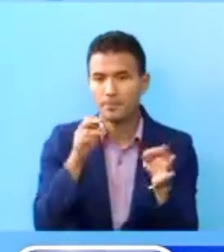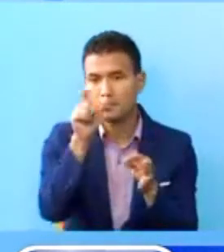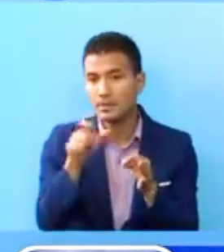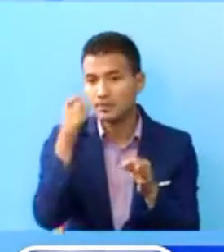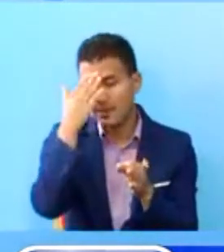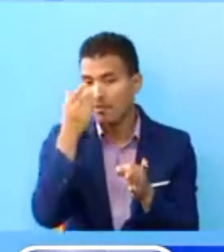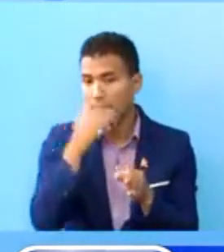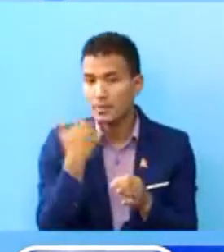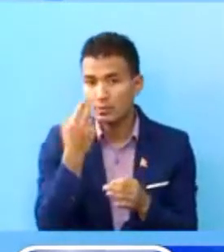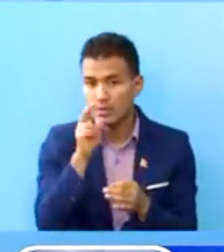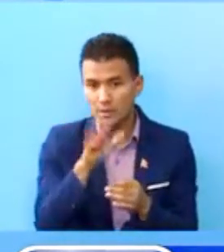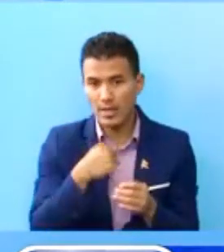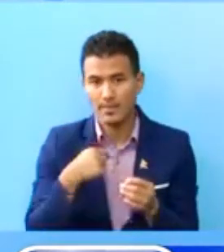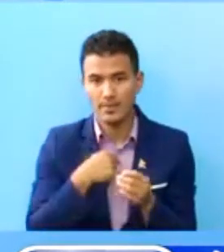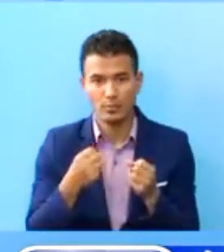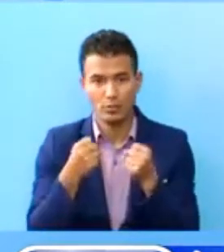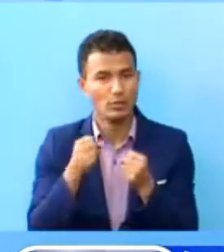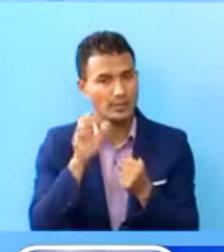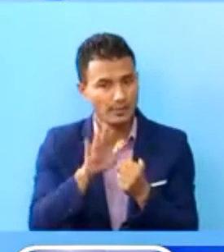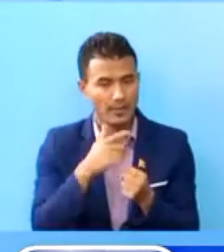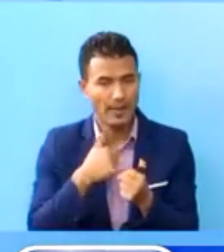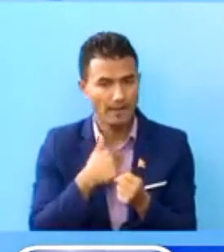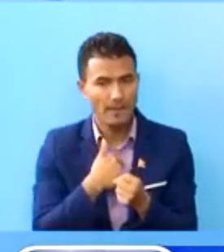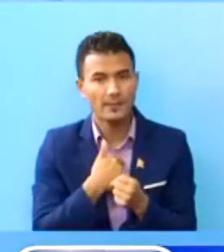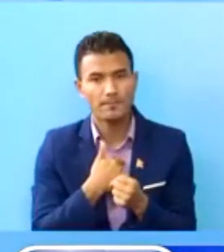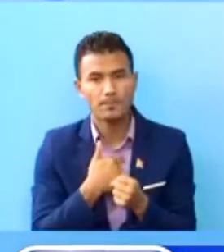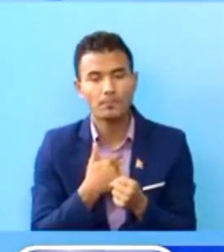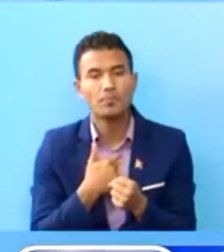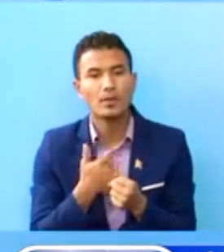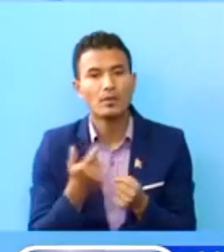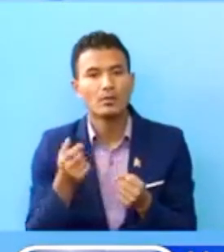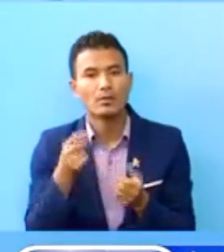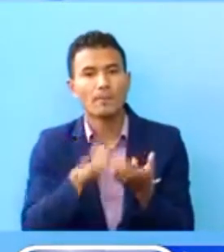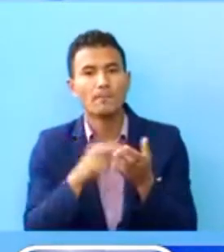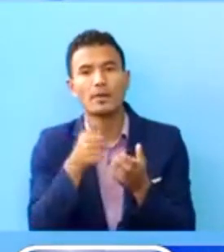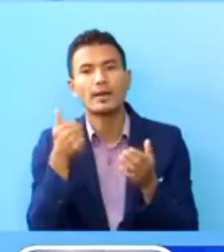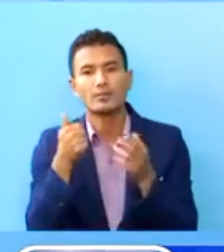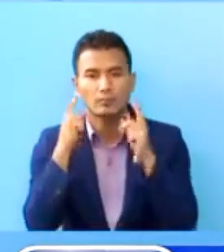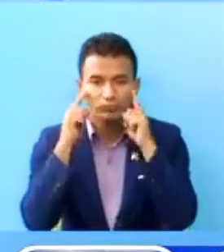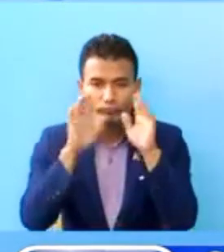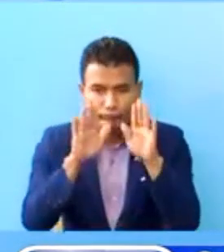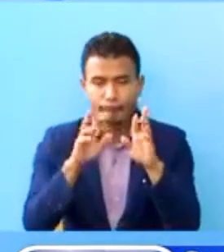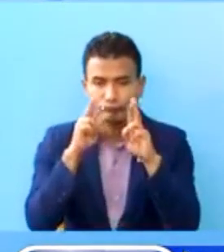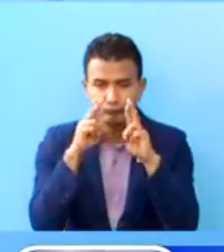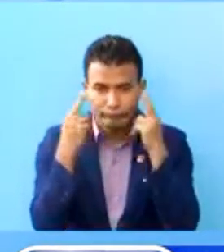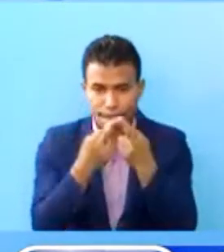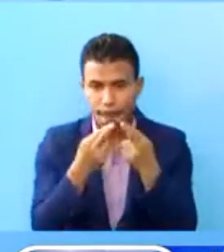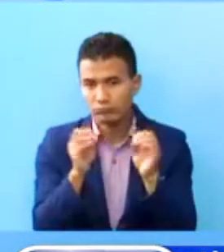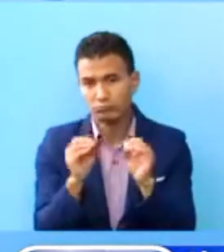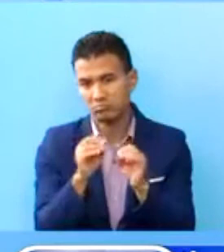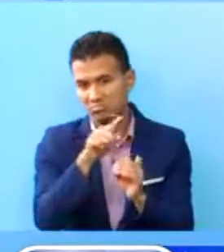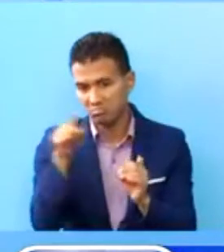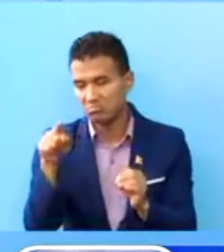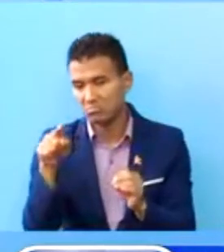भएको छ, हामी बलिया छौँ र हामीले चाहिँ भनेर अलिकति राम्रोसँग सतर्क नअपनाइदिएको अवस्था देखिन्छ। त्यसको